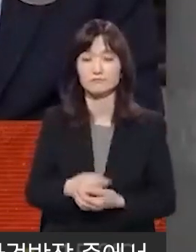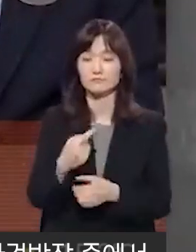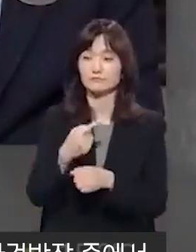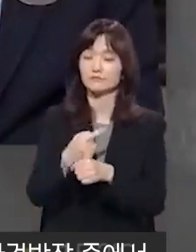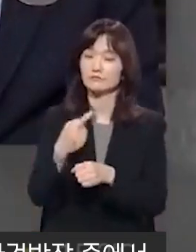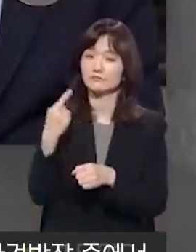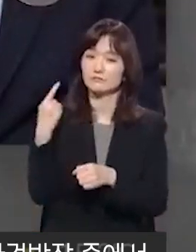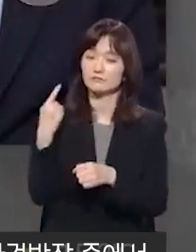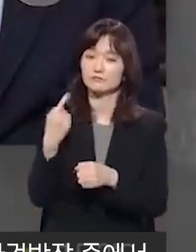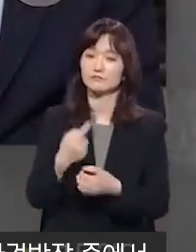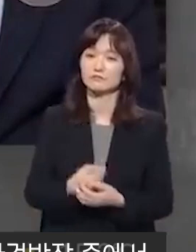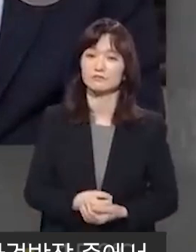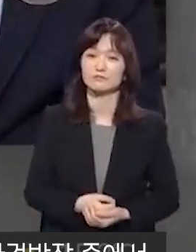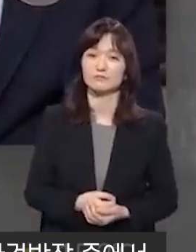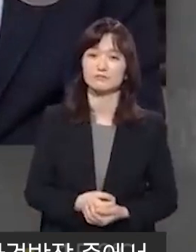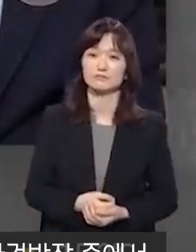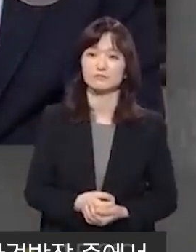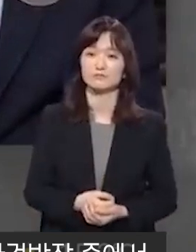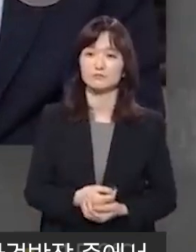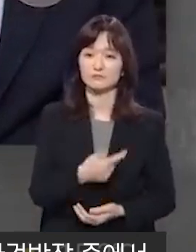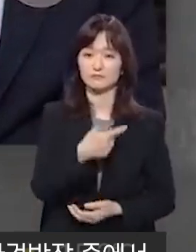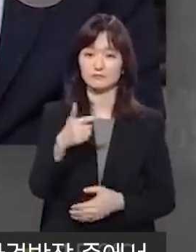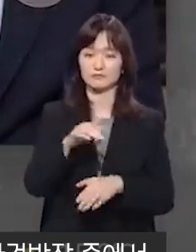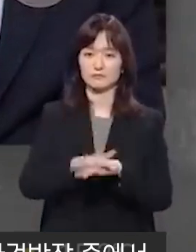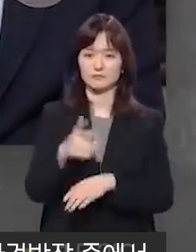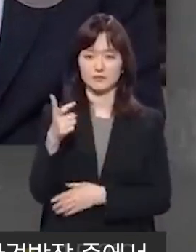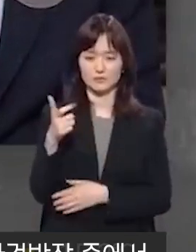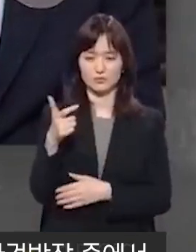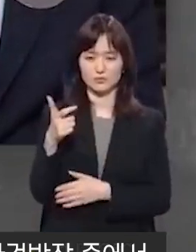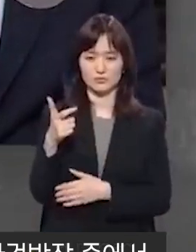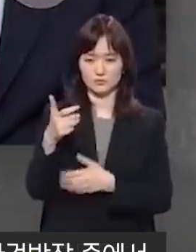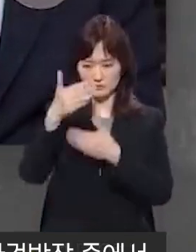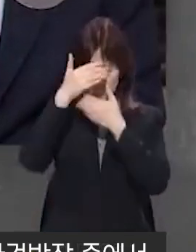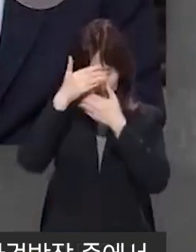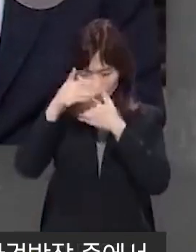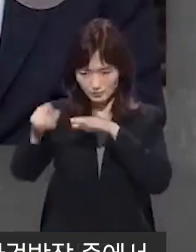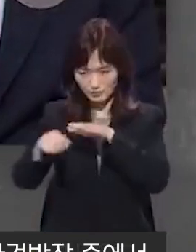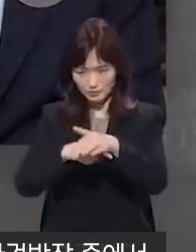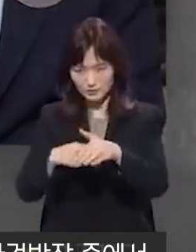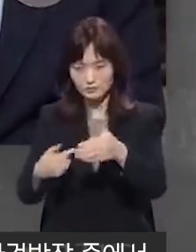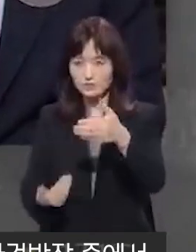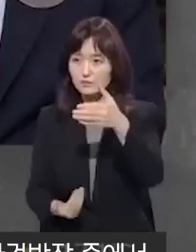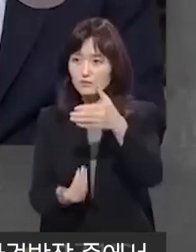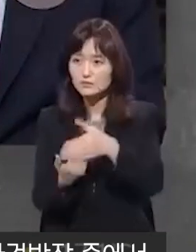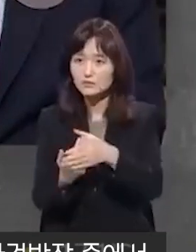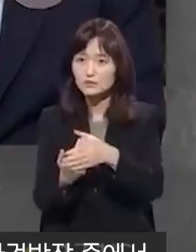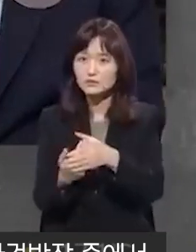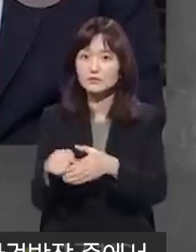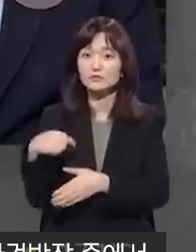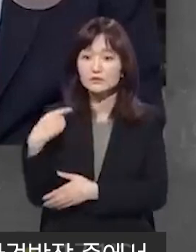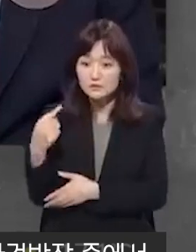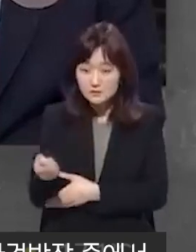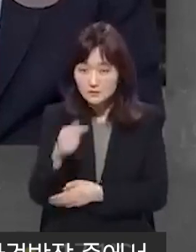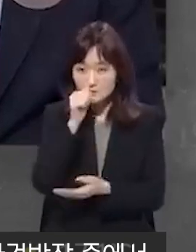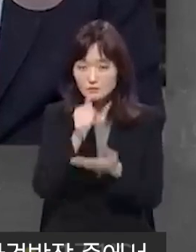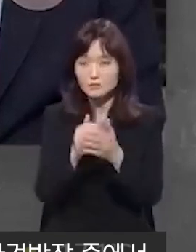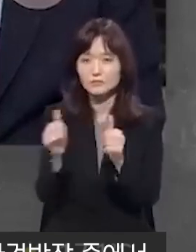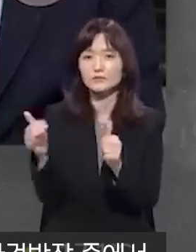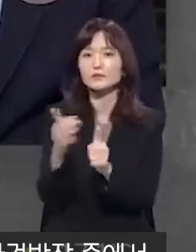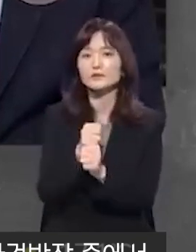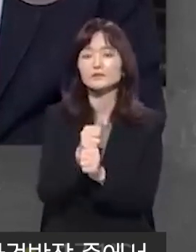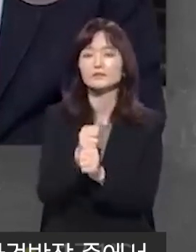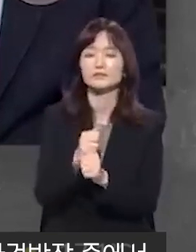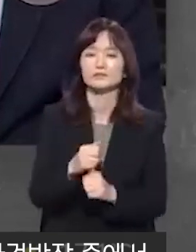작년도 우리가 이제 이 그 대전 그 권총강도 사건에 대해서 얘기를 하고 난 얼마 뒤에 이 범인들이 잡히지